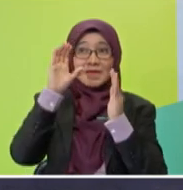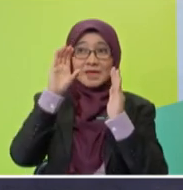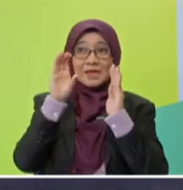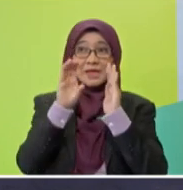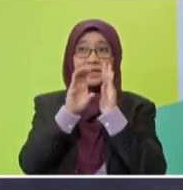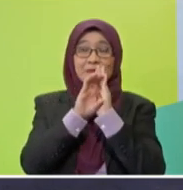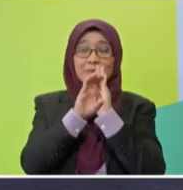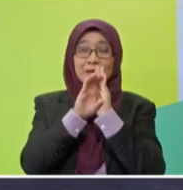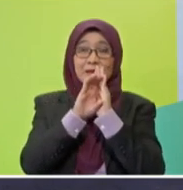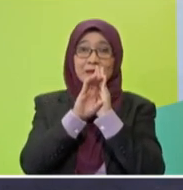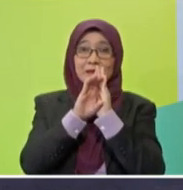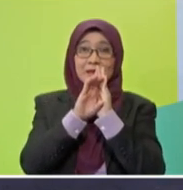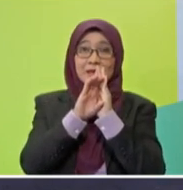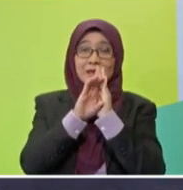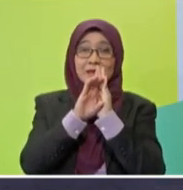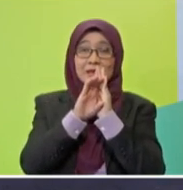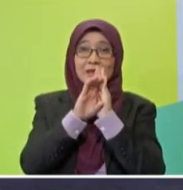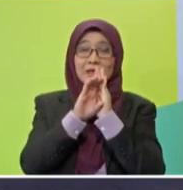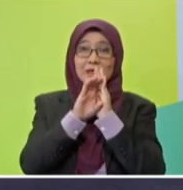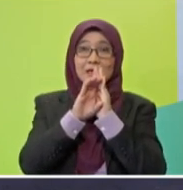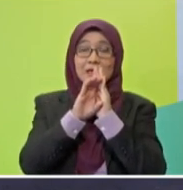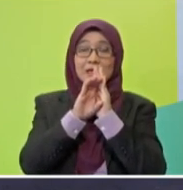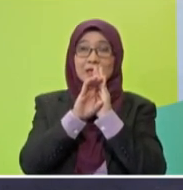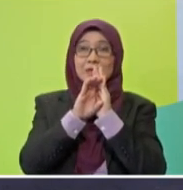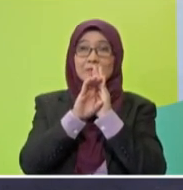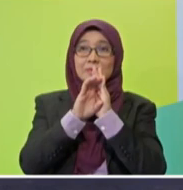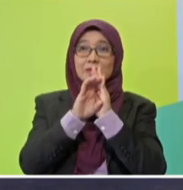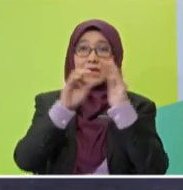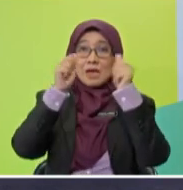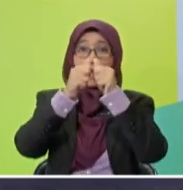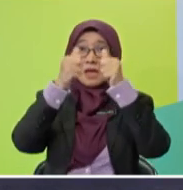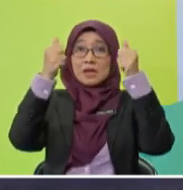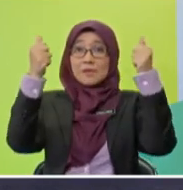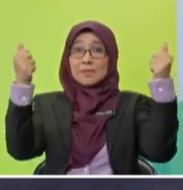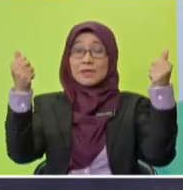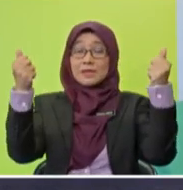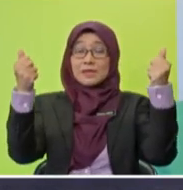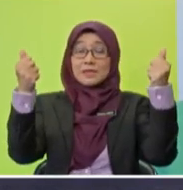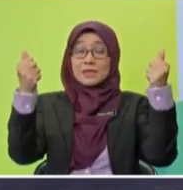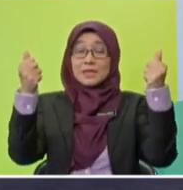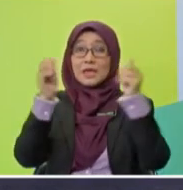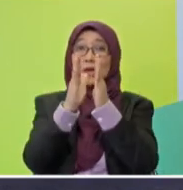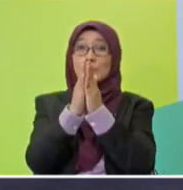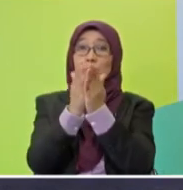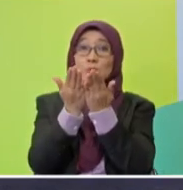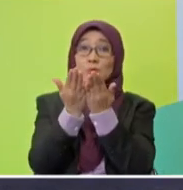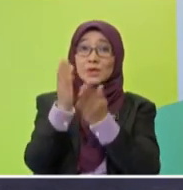sambal yang pertama gambar kabinet buku rak buku bergerus Gigi